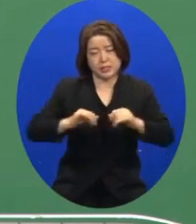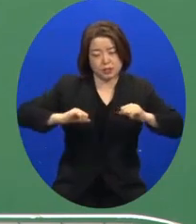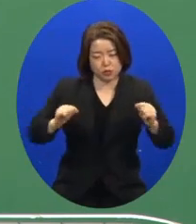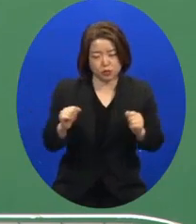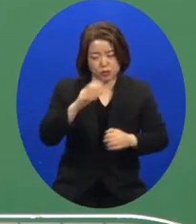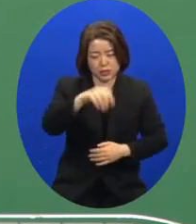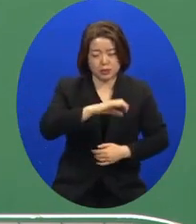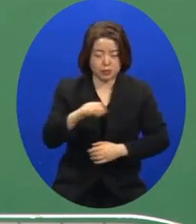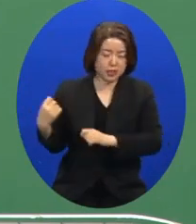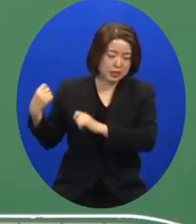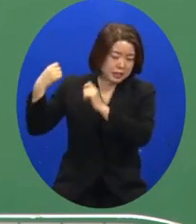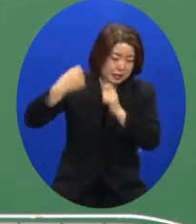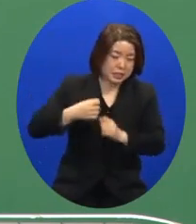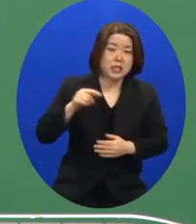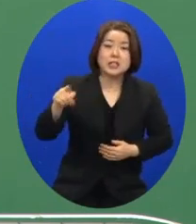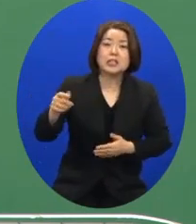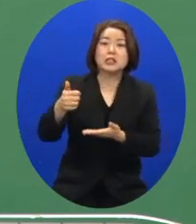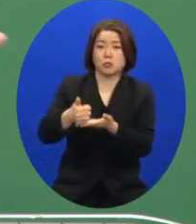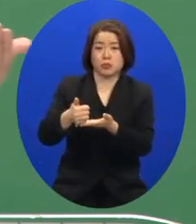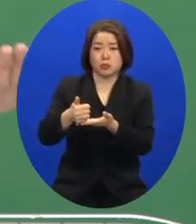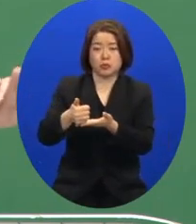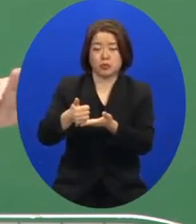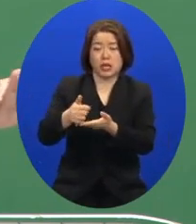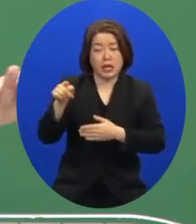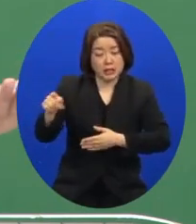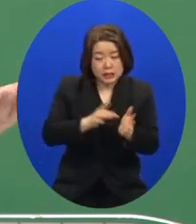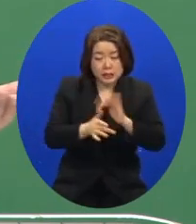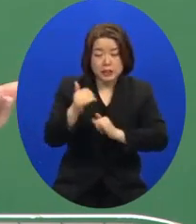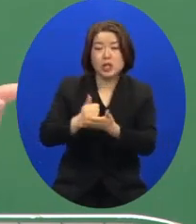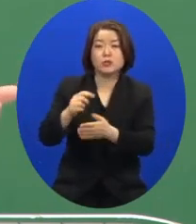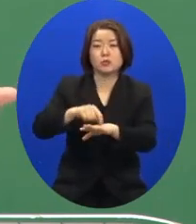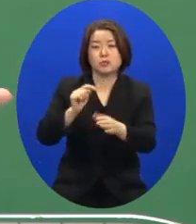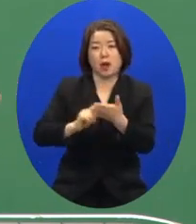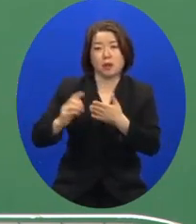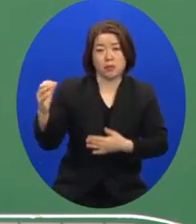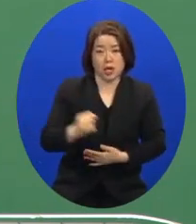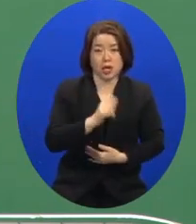지신 그분입니다. 그 예수님의 마음을 품으라는 거예요.